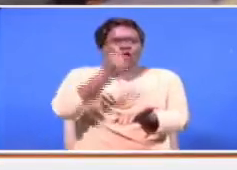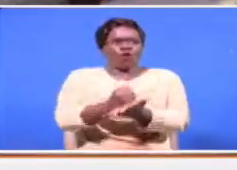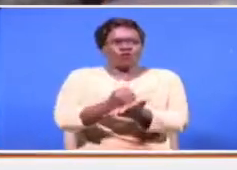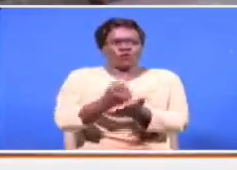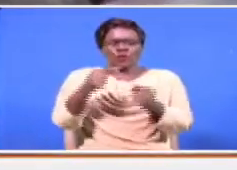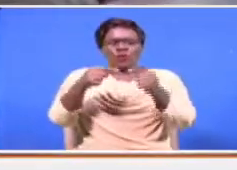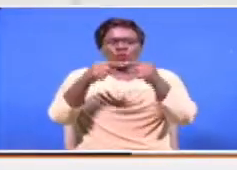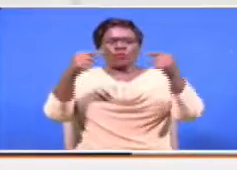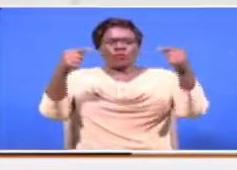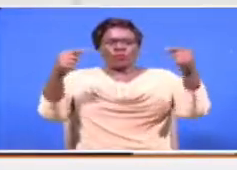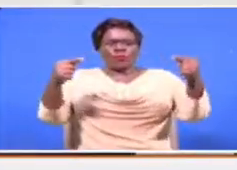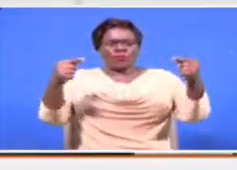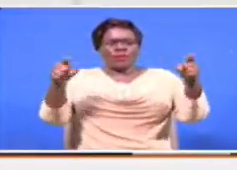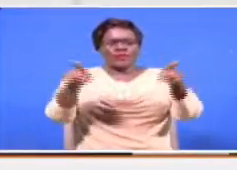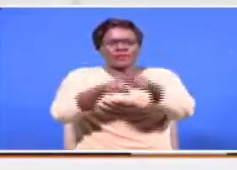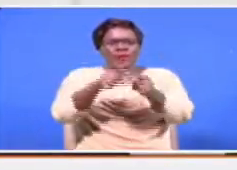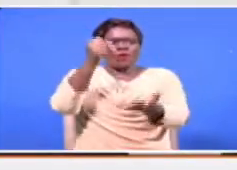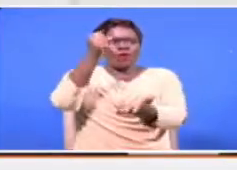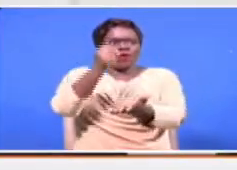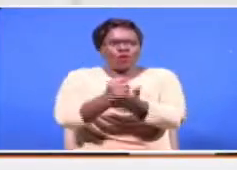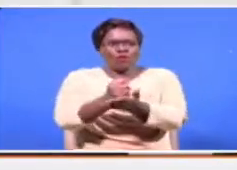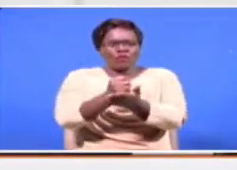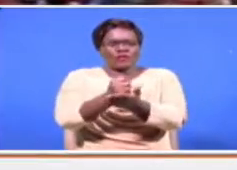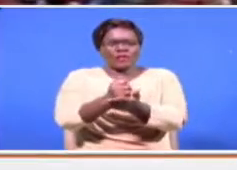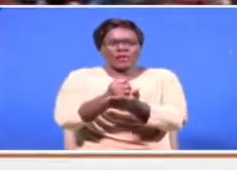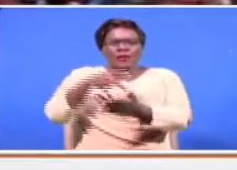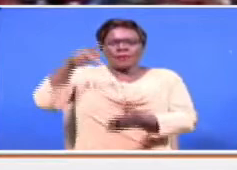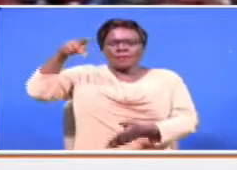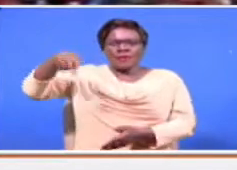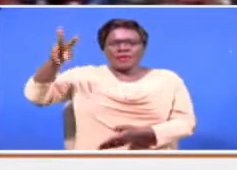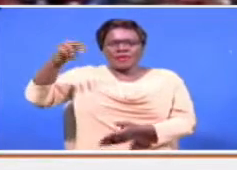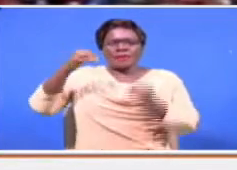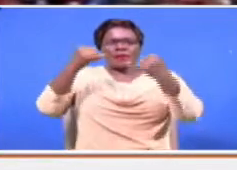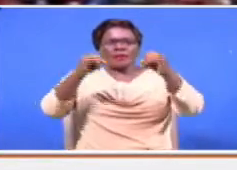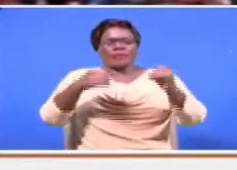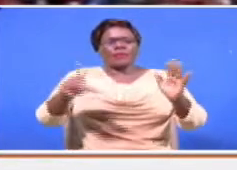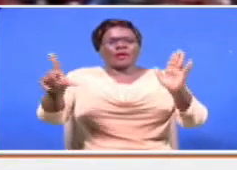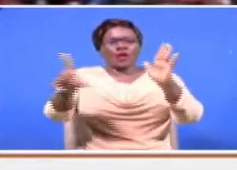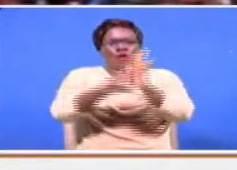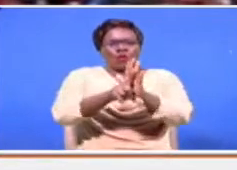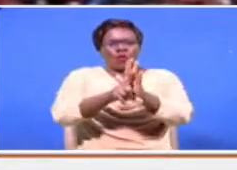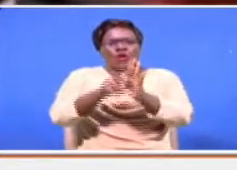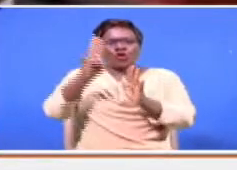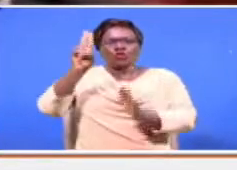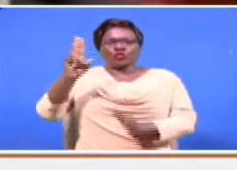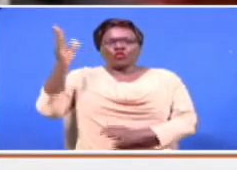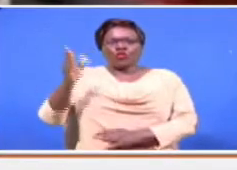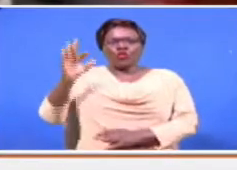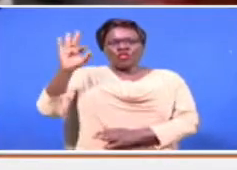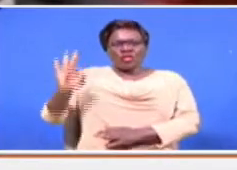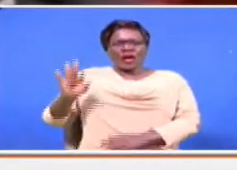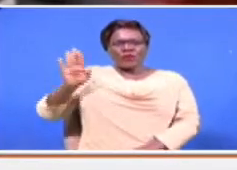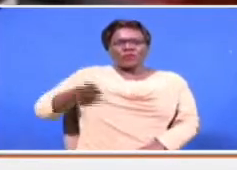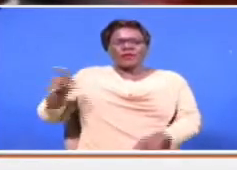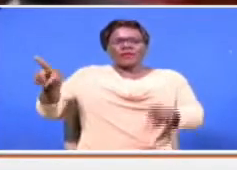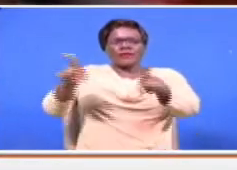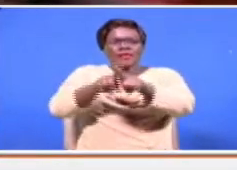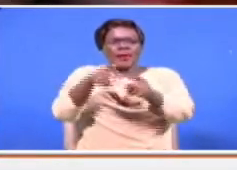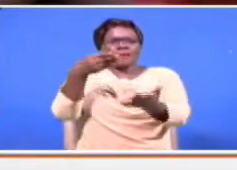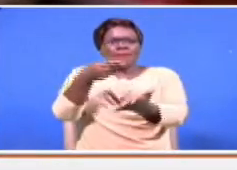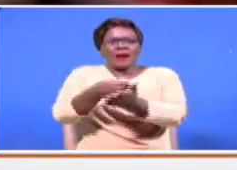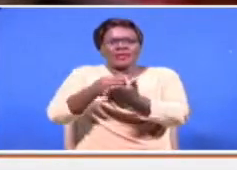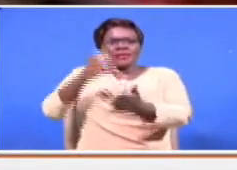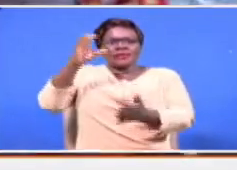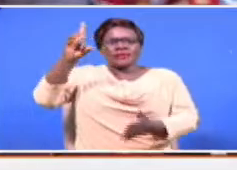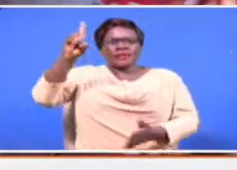kiongozi wa upinzani, kuwepo kwa ofisi ya mkuu wa mawaziri, kutimizwa kwa sheria ya 32% ya wanawake na kuwekwa kwa fedha za